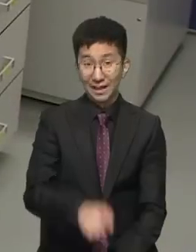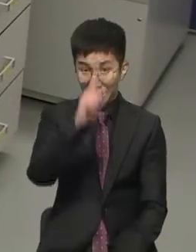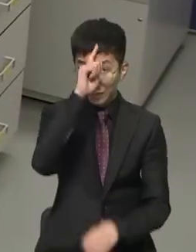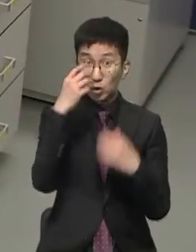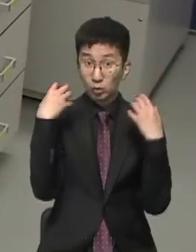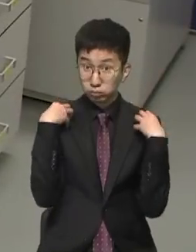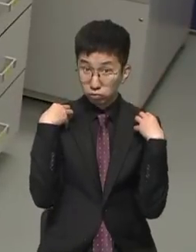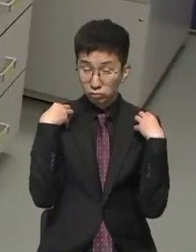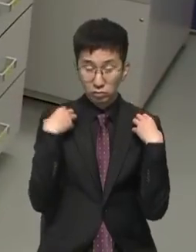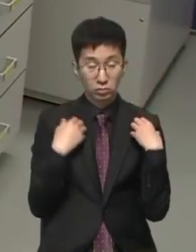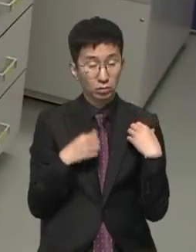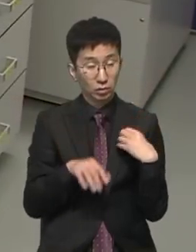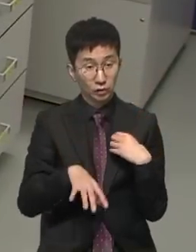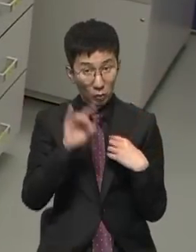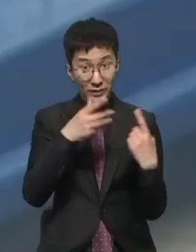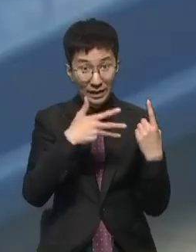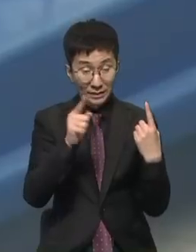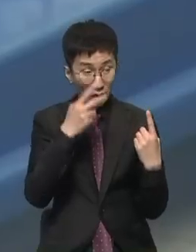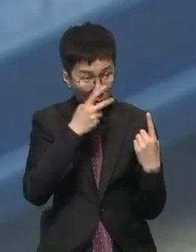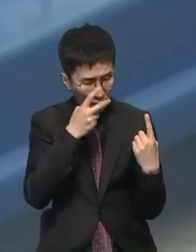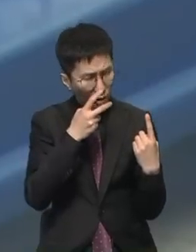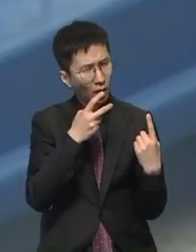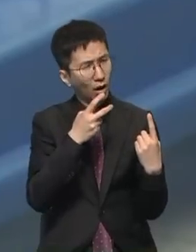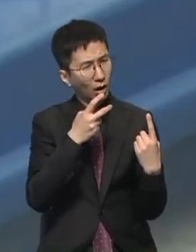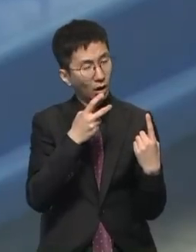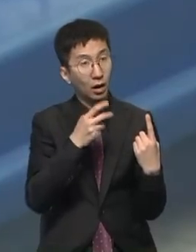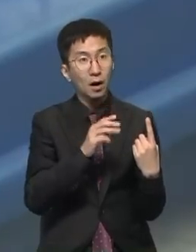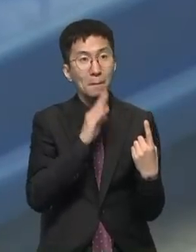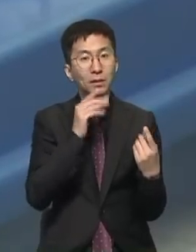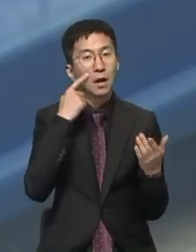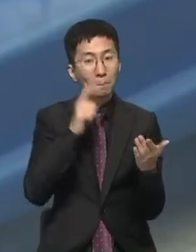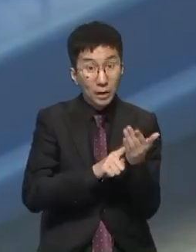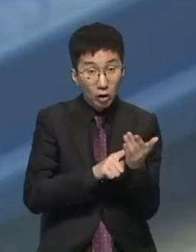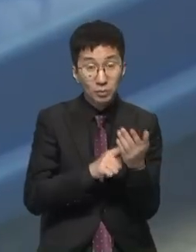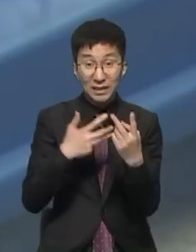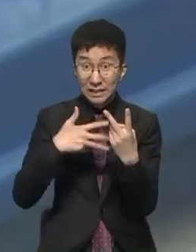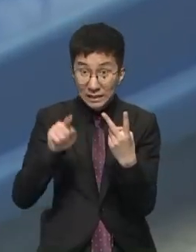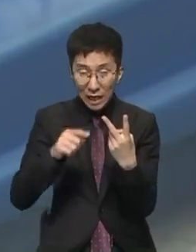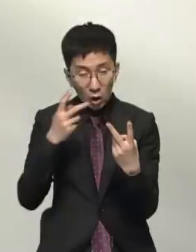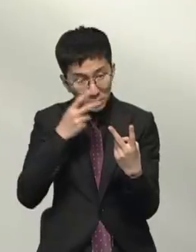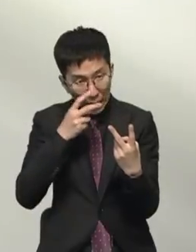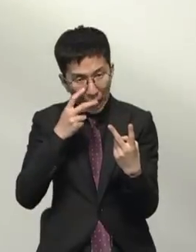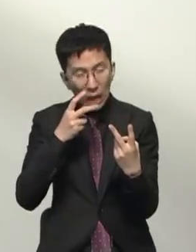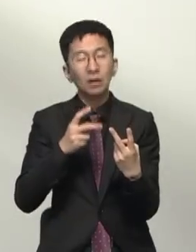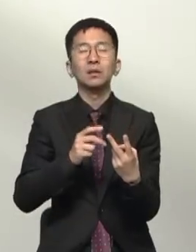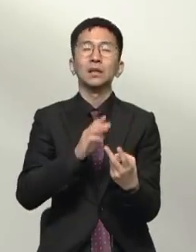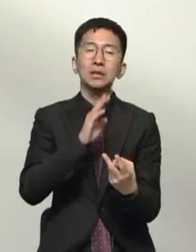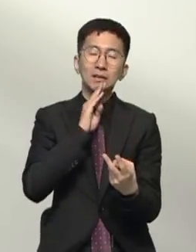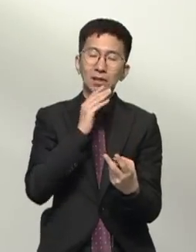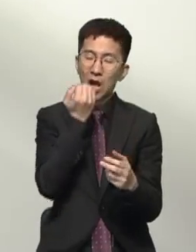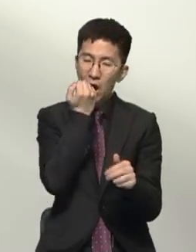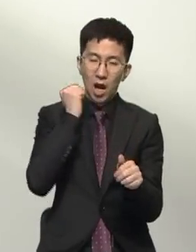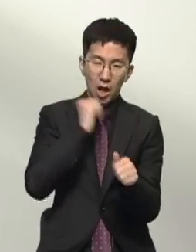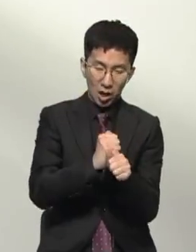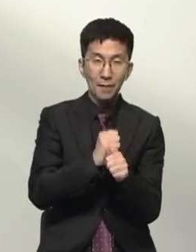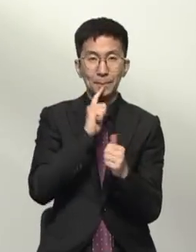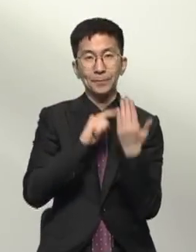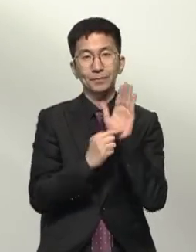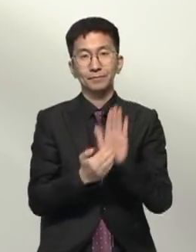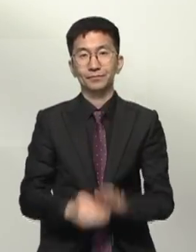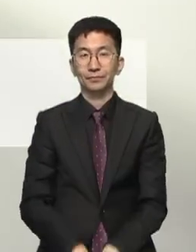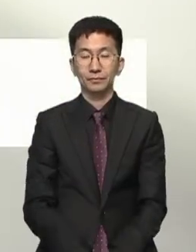1차 pcr 검사에서 양성이 나오자 2차로 유전자 염기서열 분석까지 거쳐 최종 확진 판정 했습니다